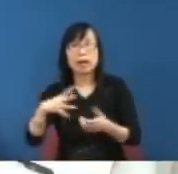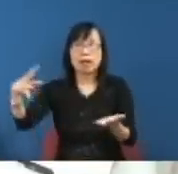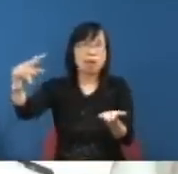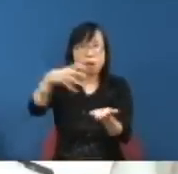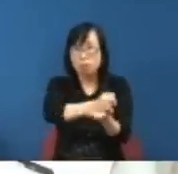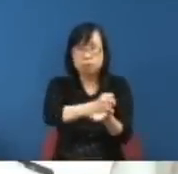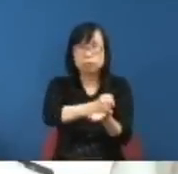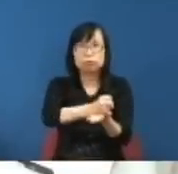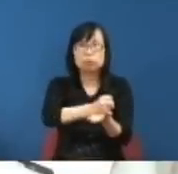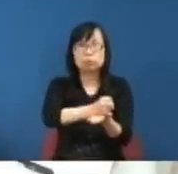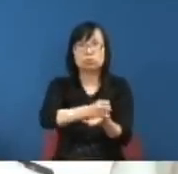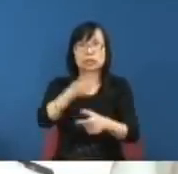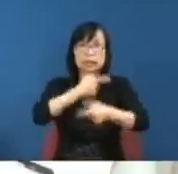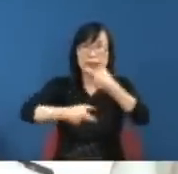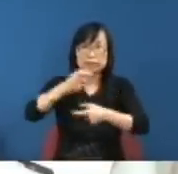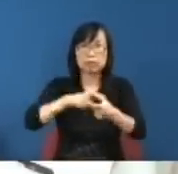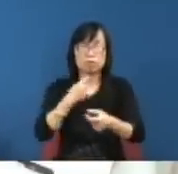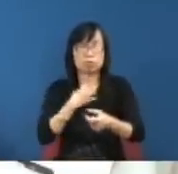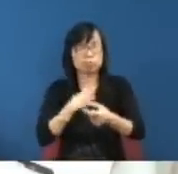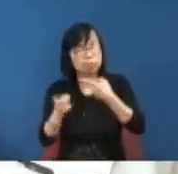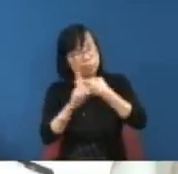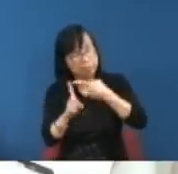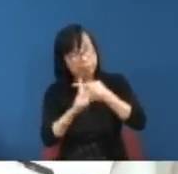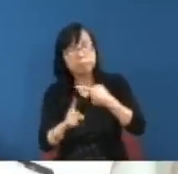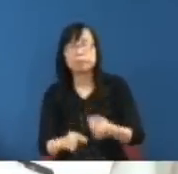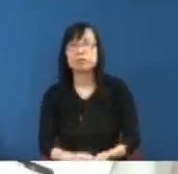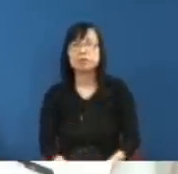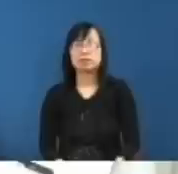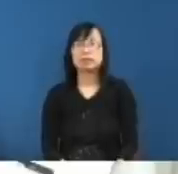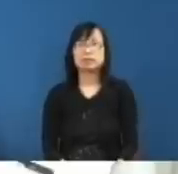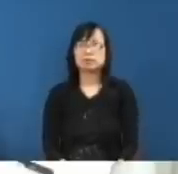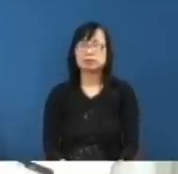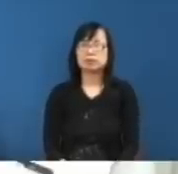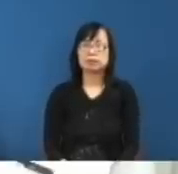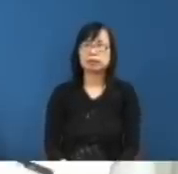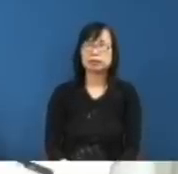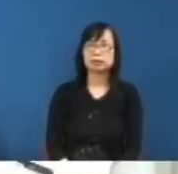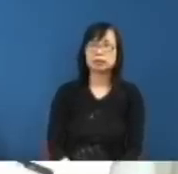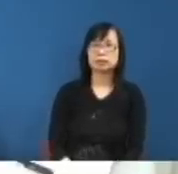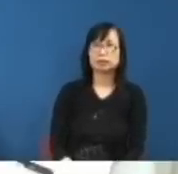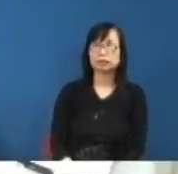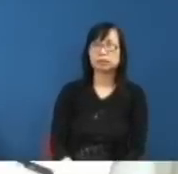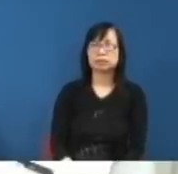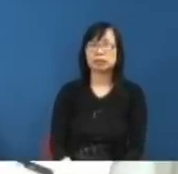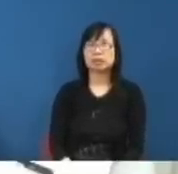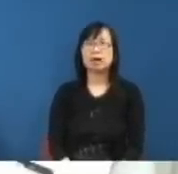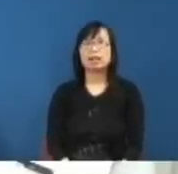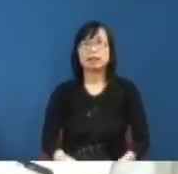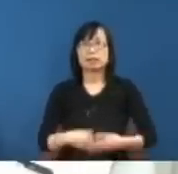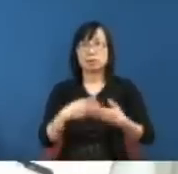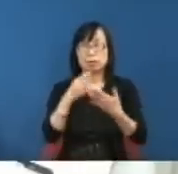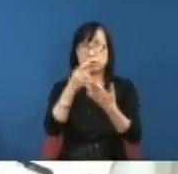嘅經濟咧，其實好危險嘅。佢覺得唔使啦，而家咁呢個 irregularly 之後